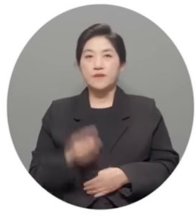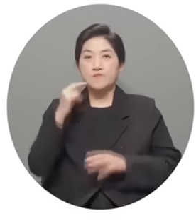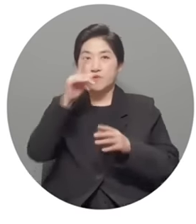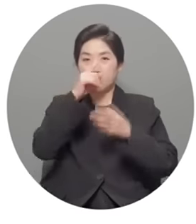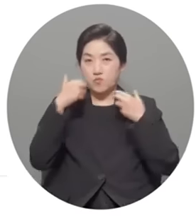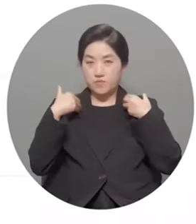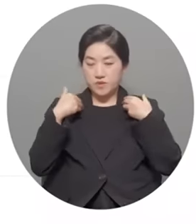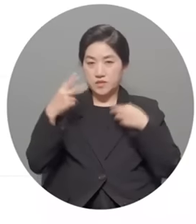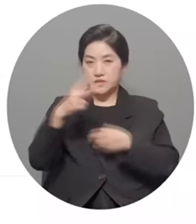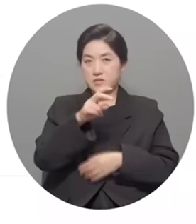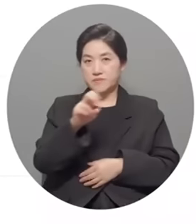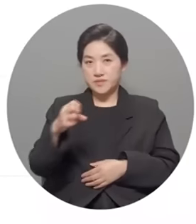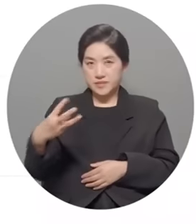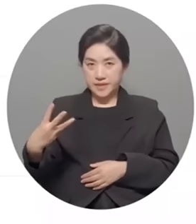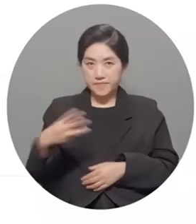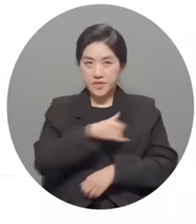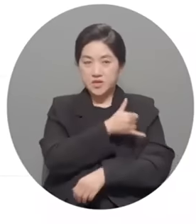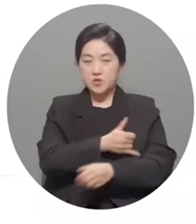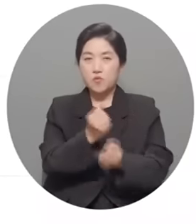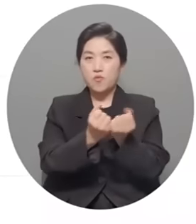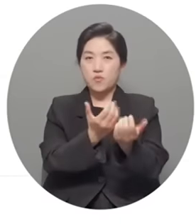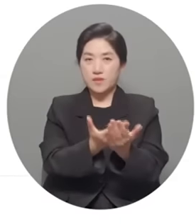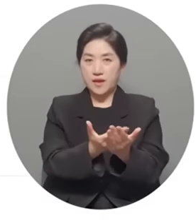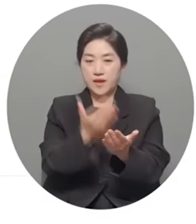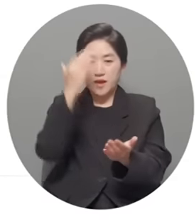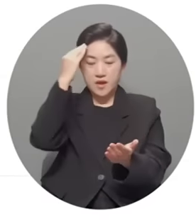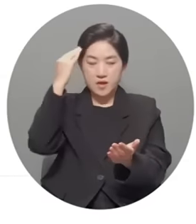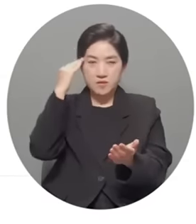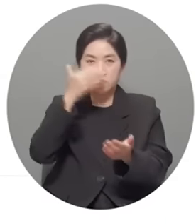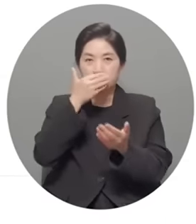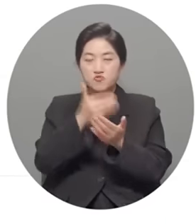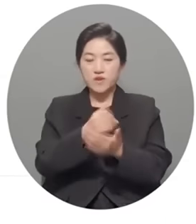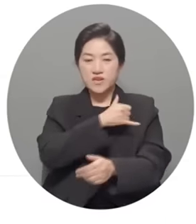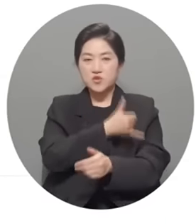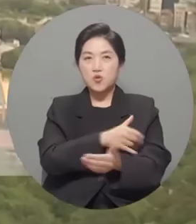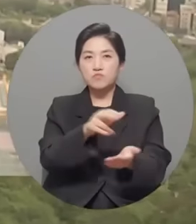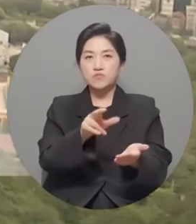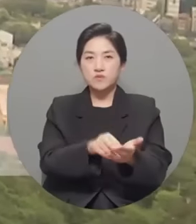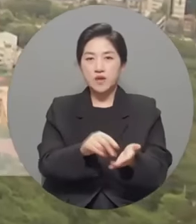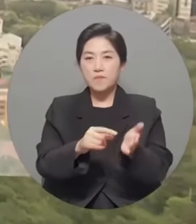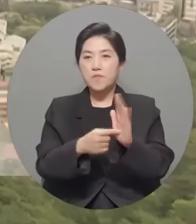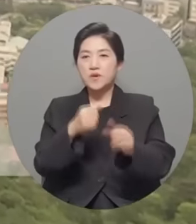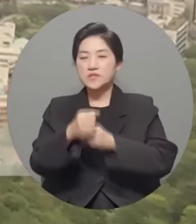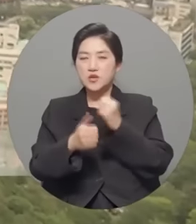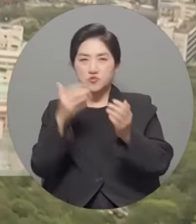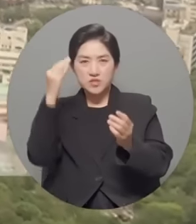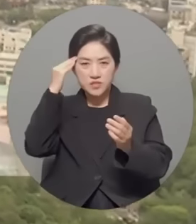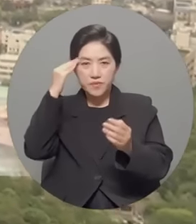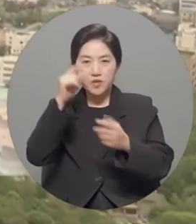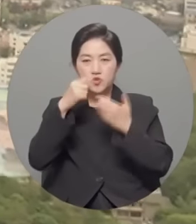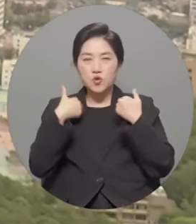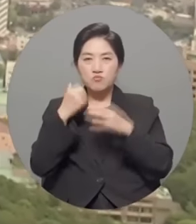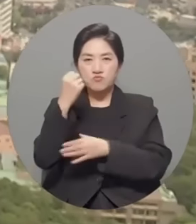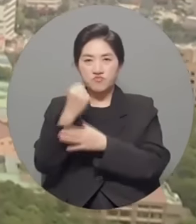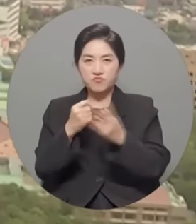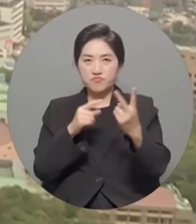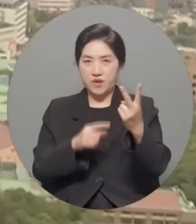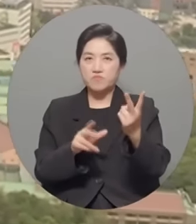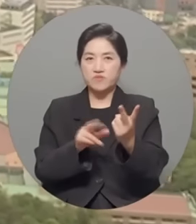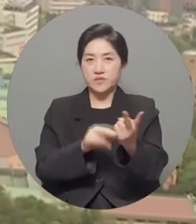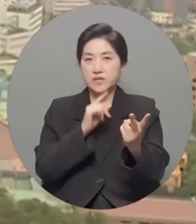정부는 2023년 인권보고서에서 한국의 중요한 인권 문제로 표현의 자유 침해와 정부 부패 등을